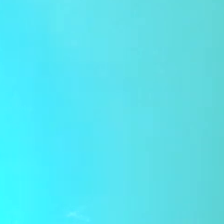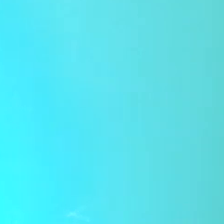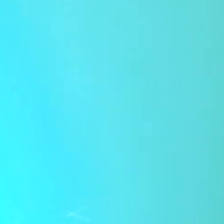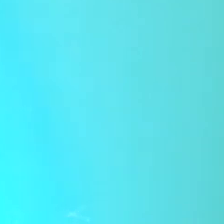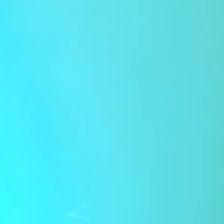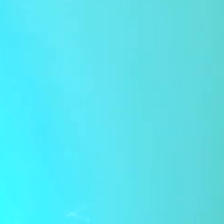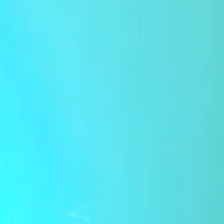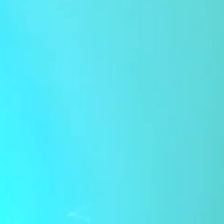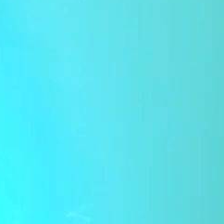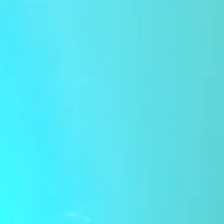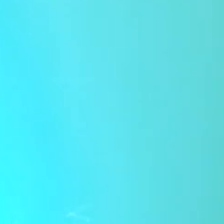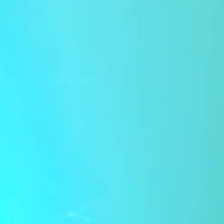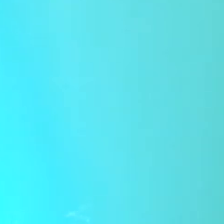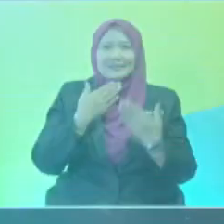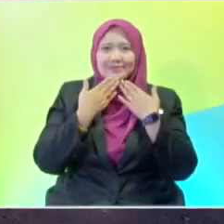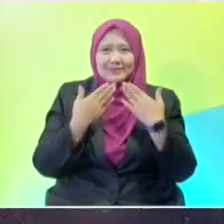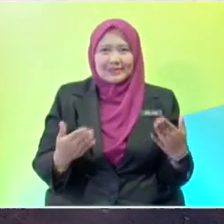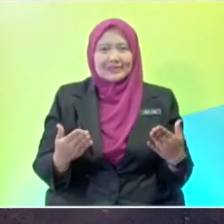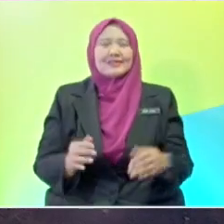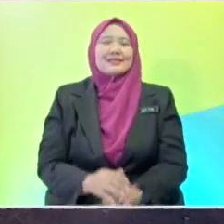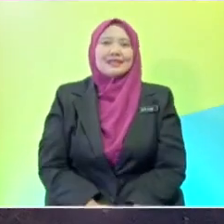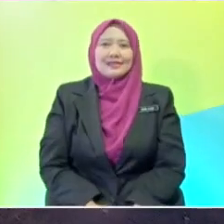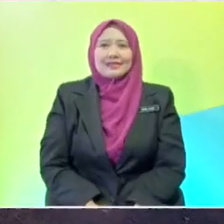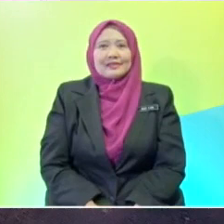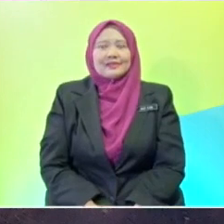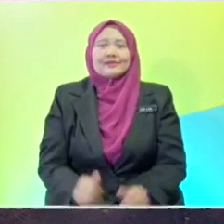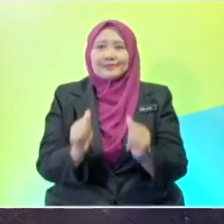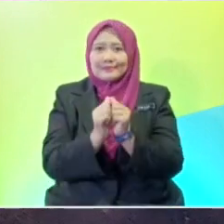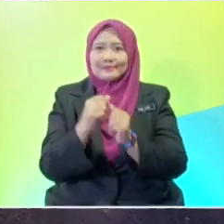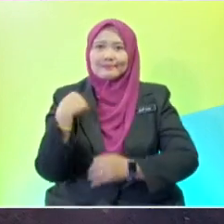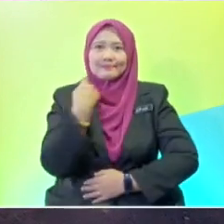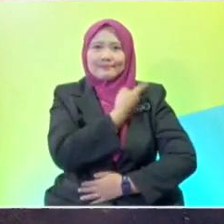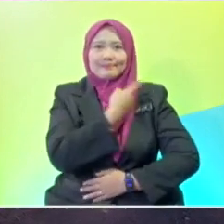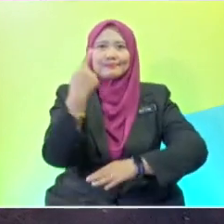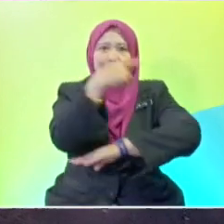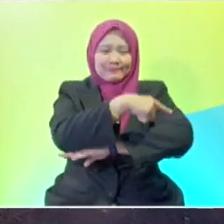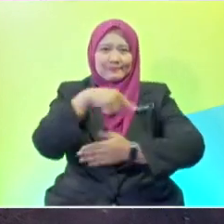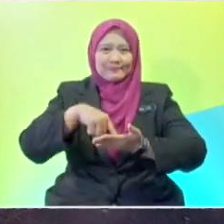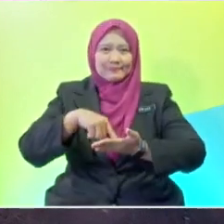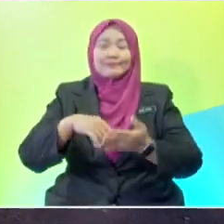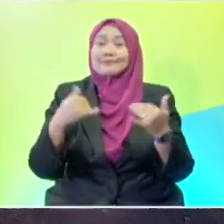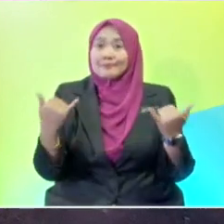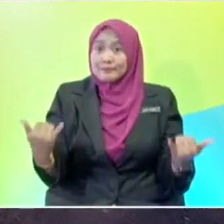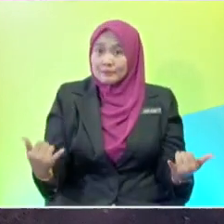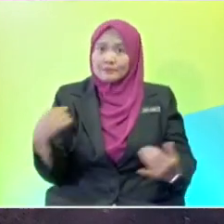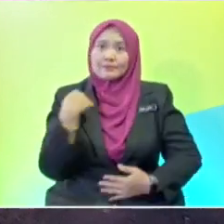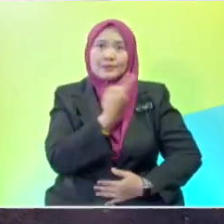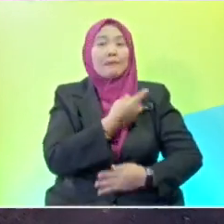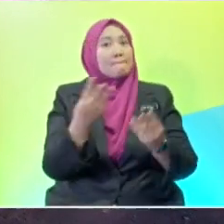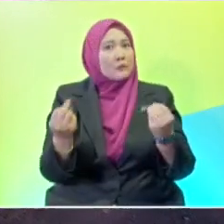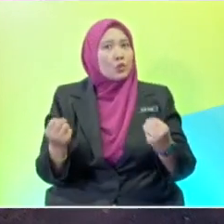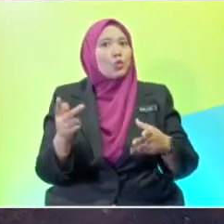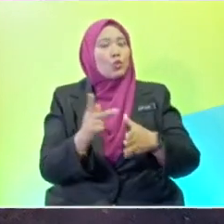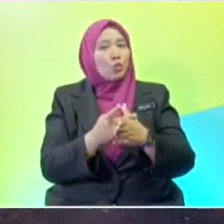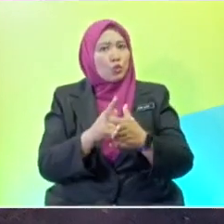Alhamdulillah Terima kasih kami bersama kami untuk hari ini masyarakat di luar sana tentang PBD